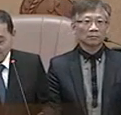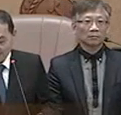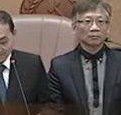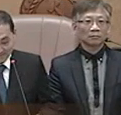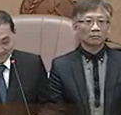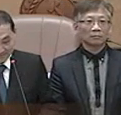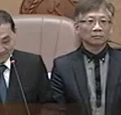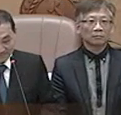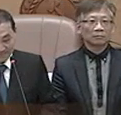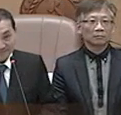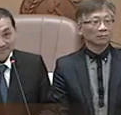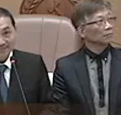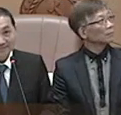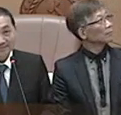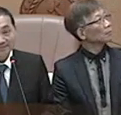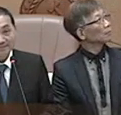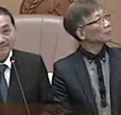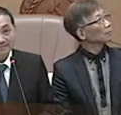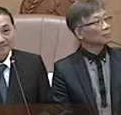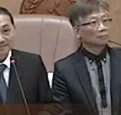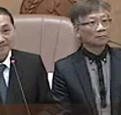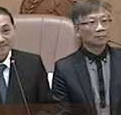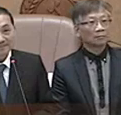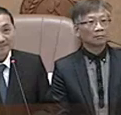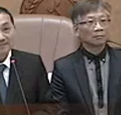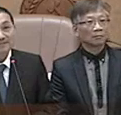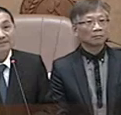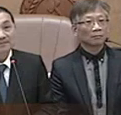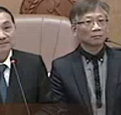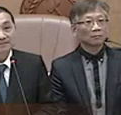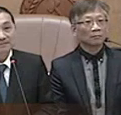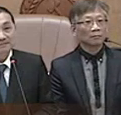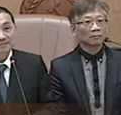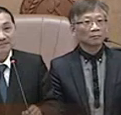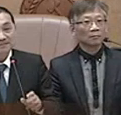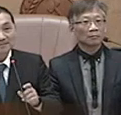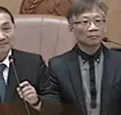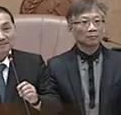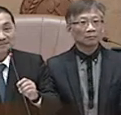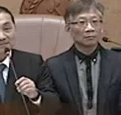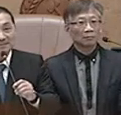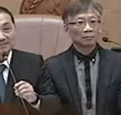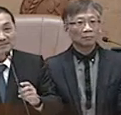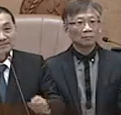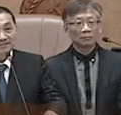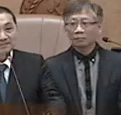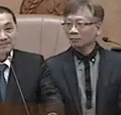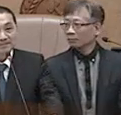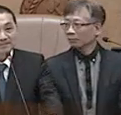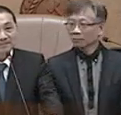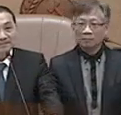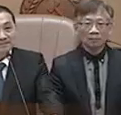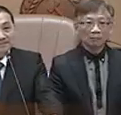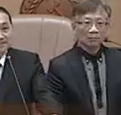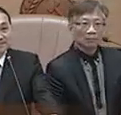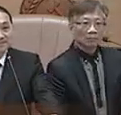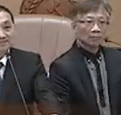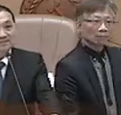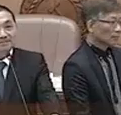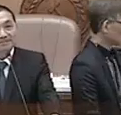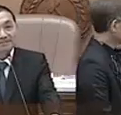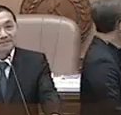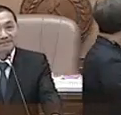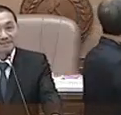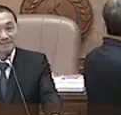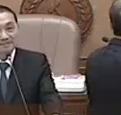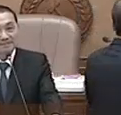长，您都已经花公帑叫市府资源叫局处发新闻稿来骂我了。那提醒市长，这里是市议会，是人民的